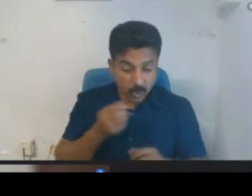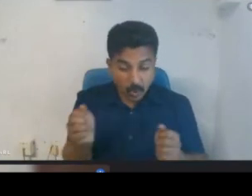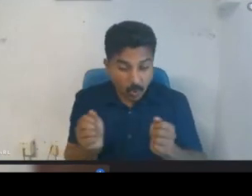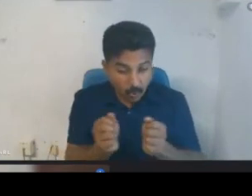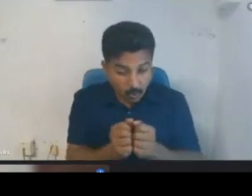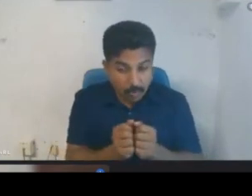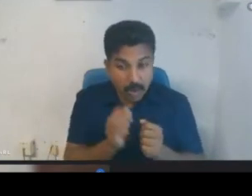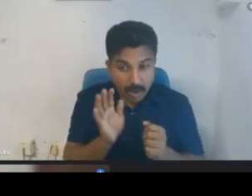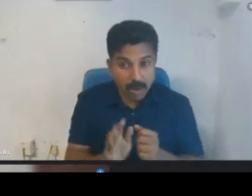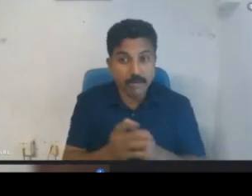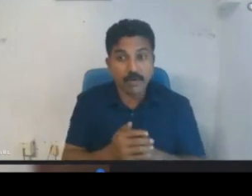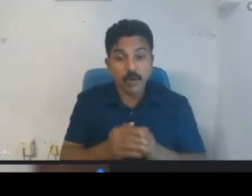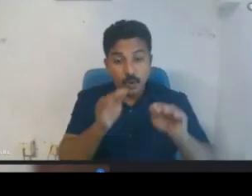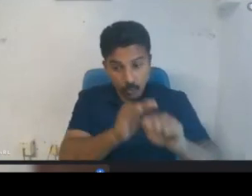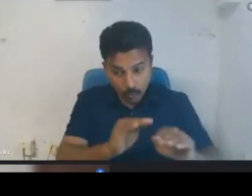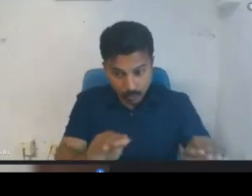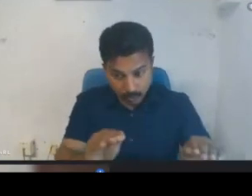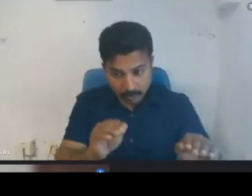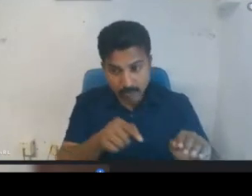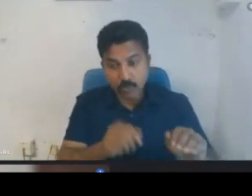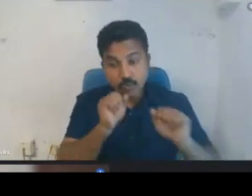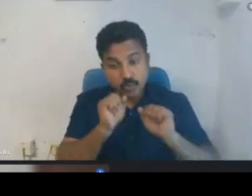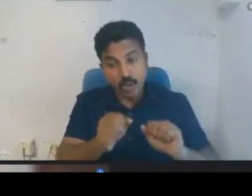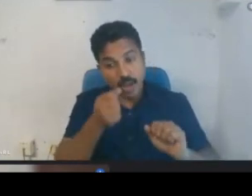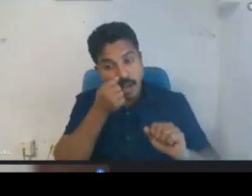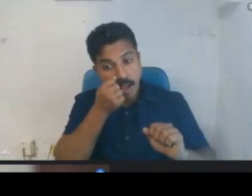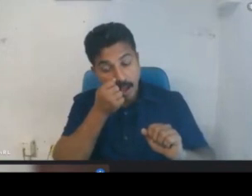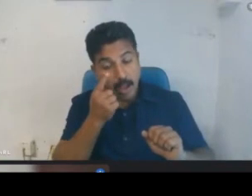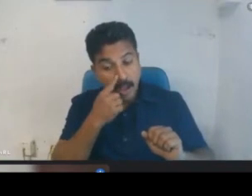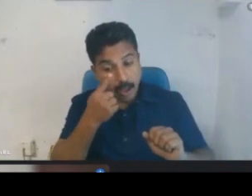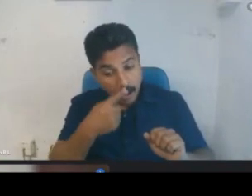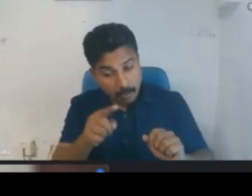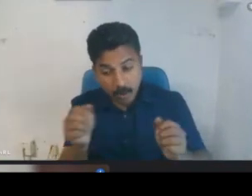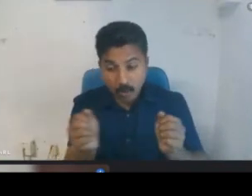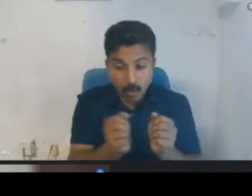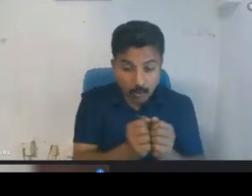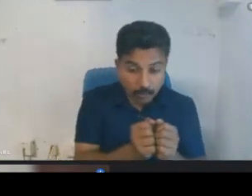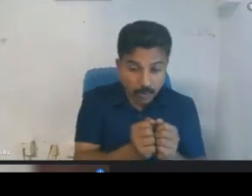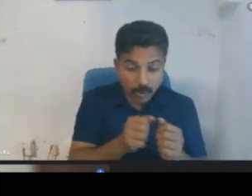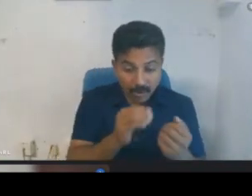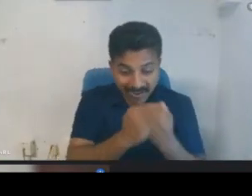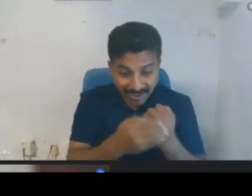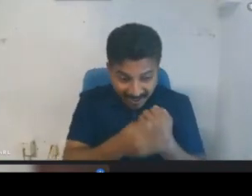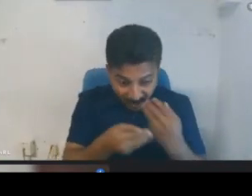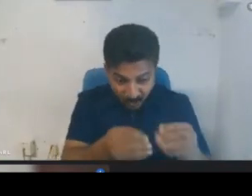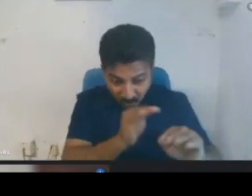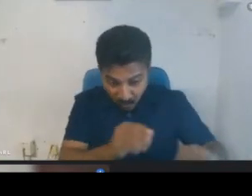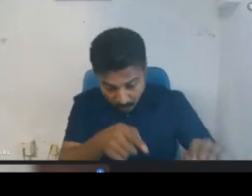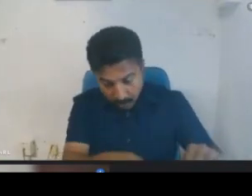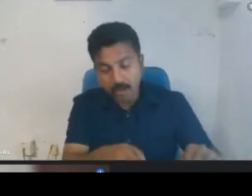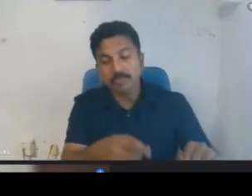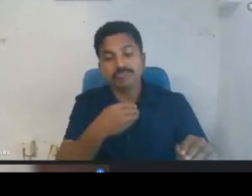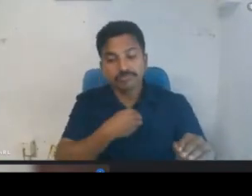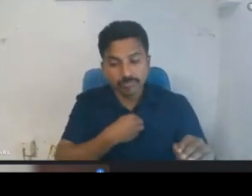കൊണ്ട് നടക്കുകയാണെന്നുണ്ടെങ്കിൽ അത് കുട്ടികളെ അമ്മമാരെ ബാധിക്കുന്നതോടൊപ്പം തന്നെ നമ്മൾ നോക്കുന്ന പ്രത്യേക പരിചരണം വേണ്ട കുട്ടിയെയും